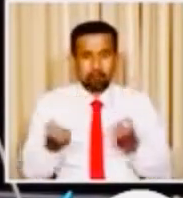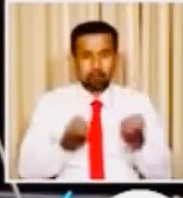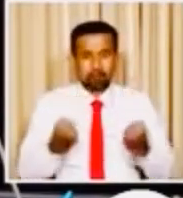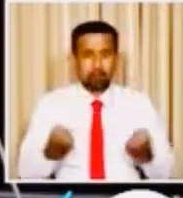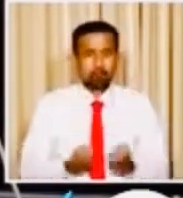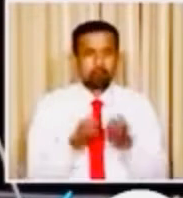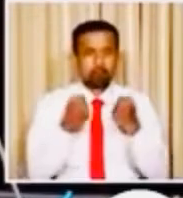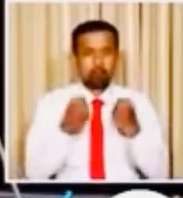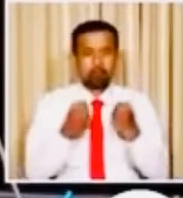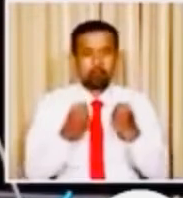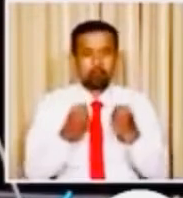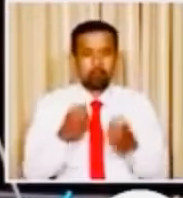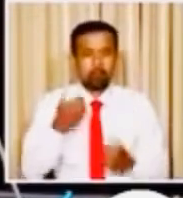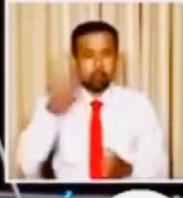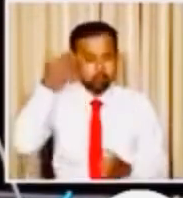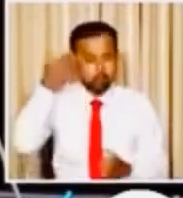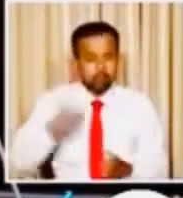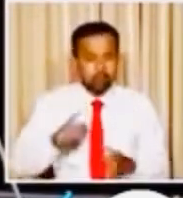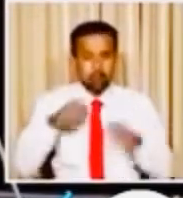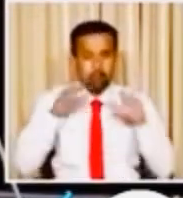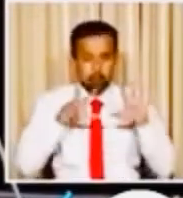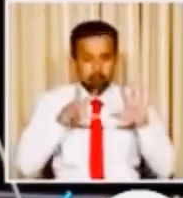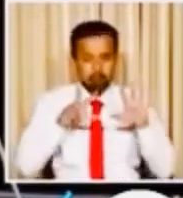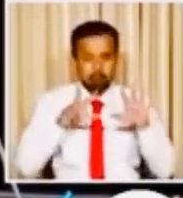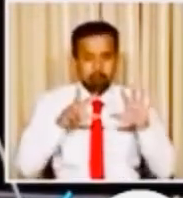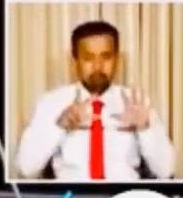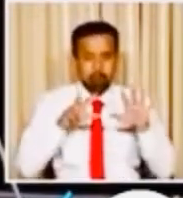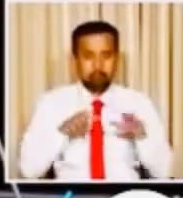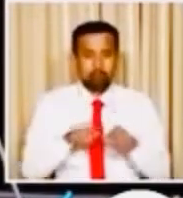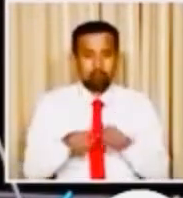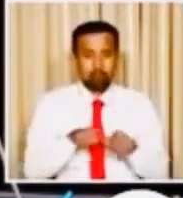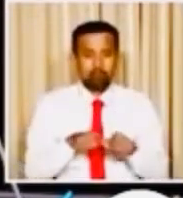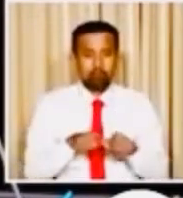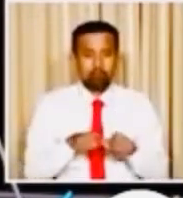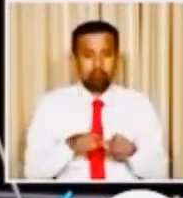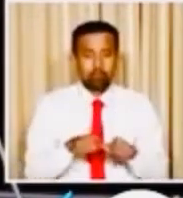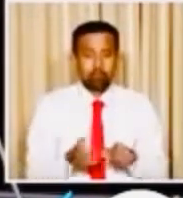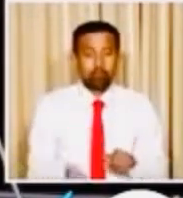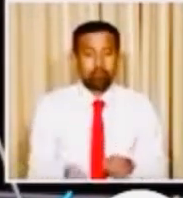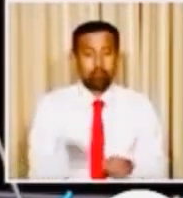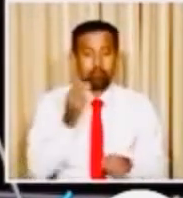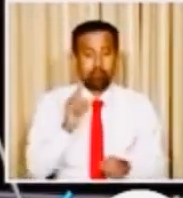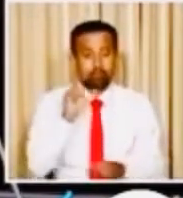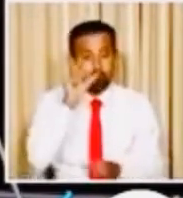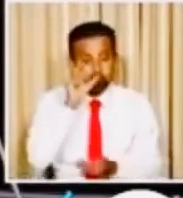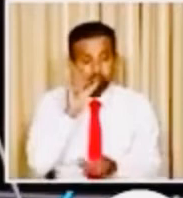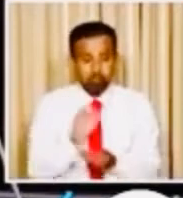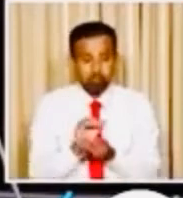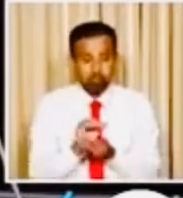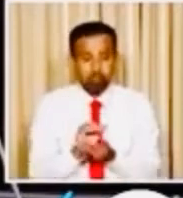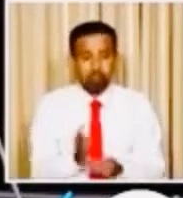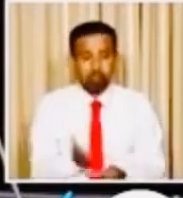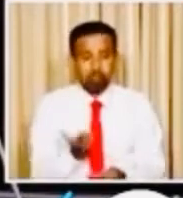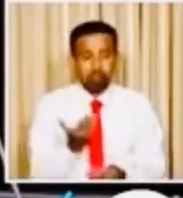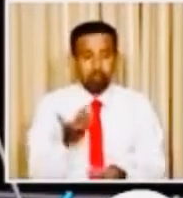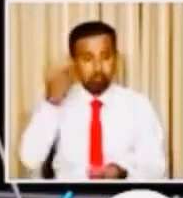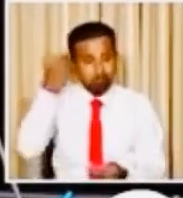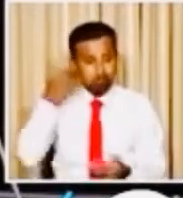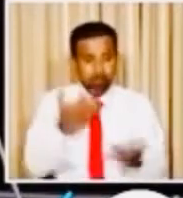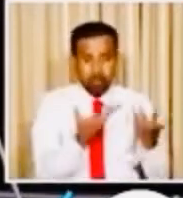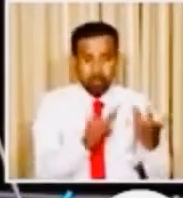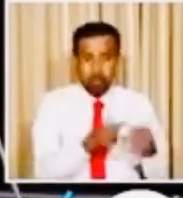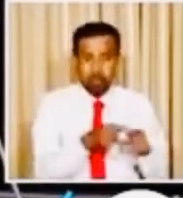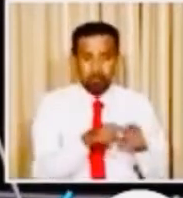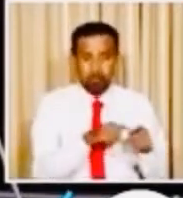නිසා. මරණ 8ක් සිද්ධ වෙනවා වගේම අපි වැඩි සැලකිල්ල දක්වන්නේ මරණ ප්‍රමාණය ගැන